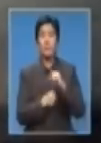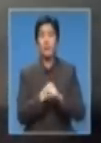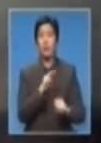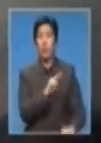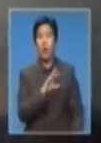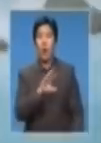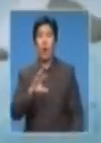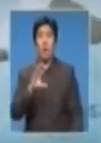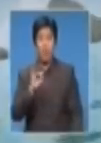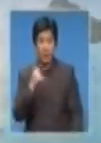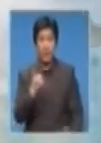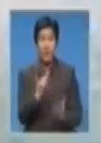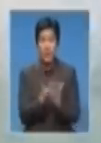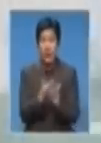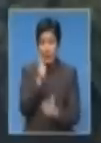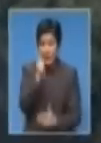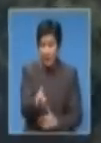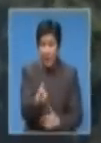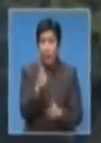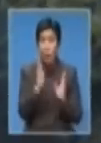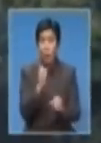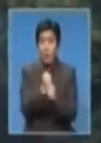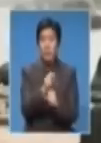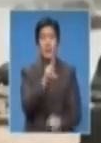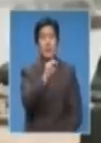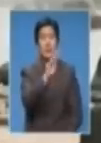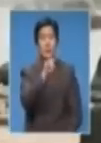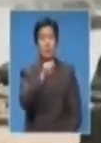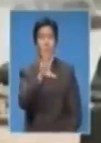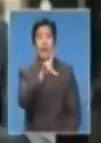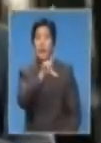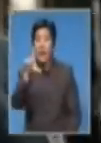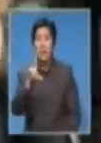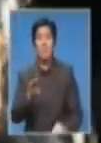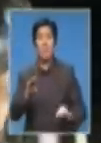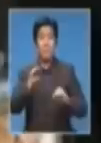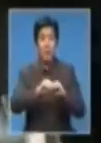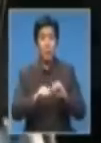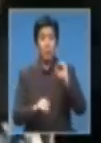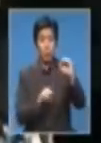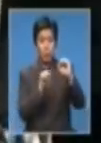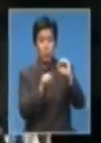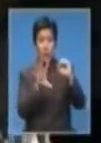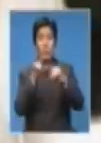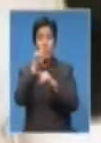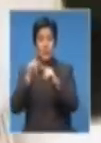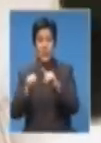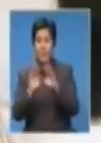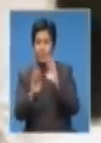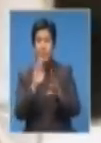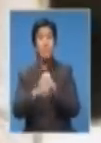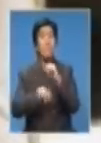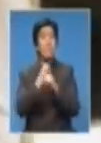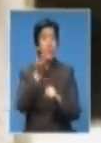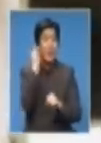จ้างงานอยู่ที่ 37.5 ล้านคนเพิ่มขึ้นร้อยละ 0.5 นะครับเมื่อเทียบกับช่วงเดียวกันของปีที่แล้ว